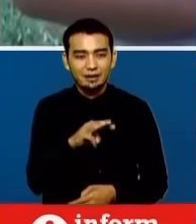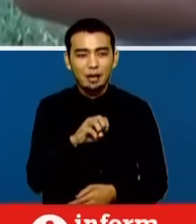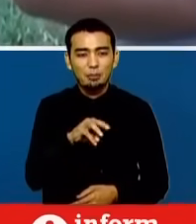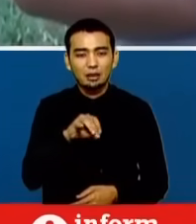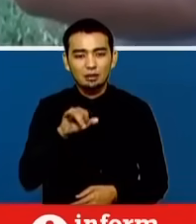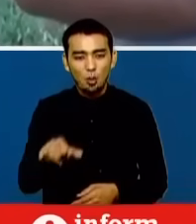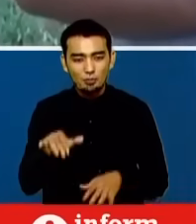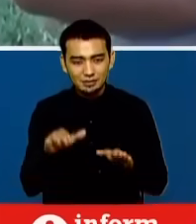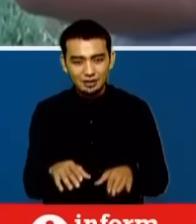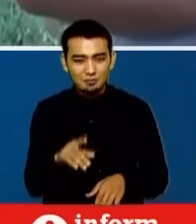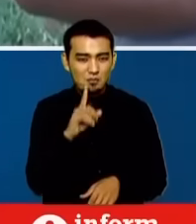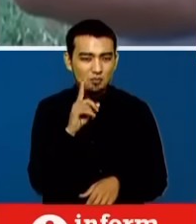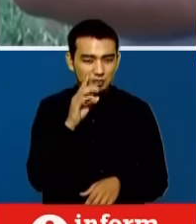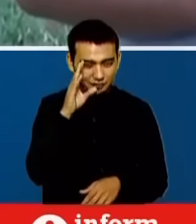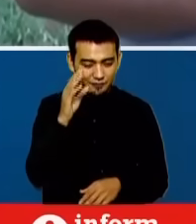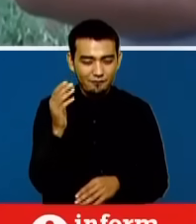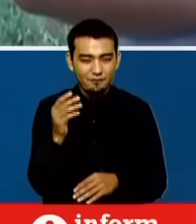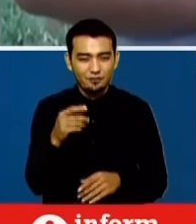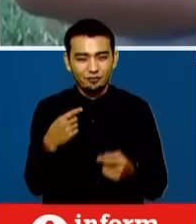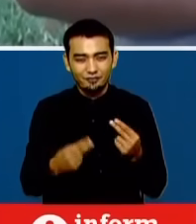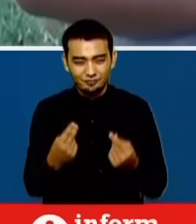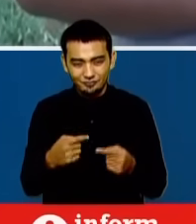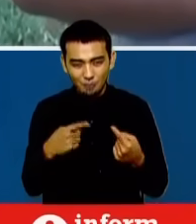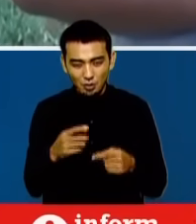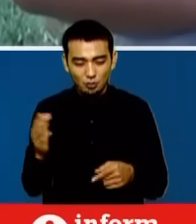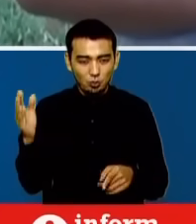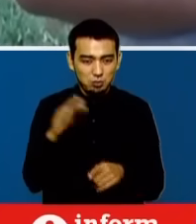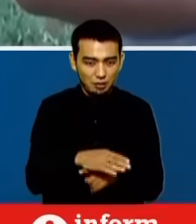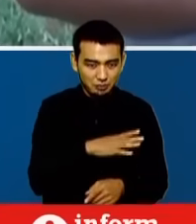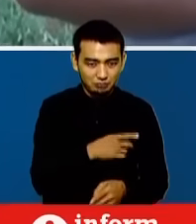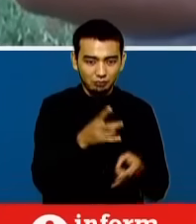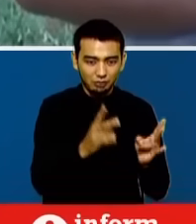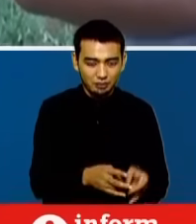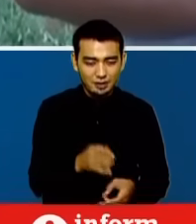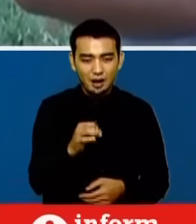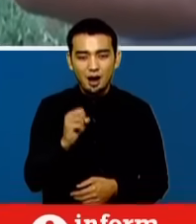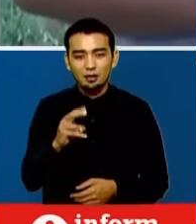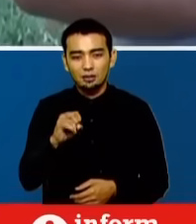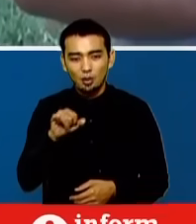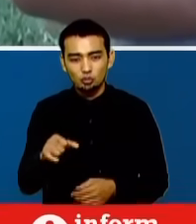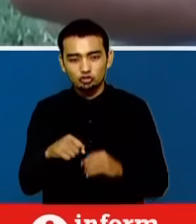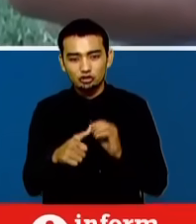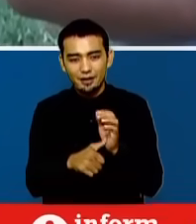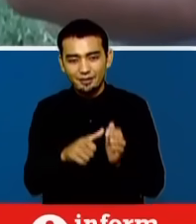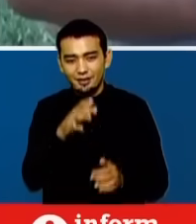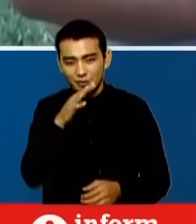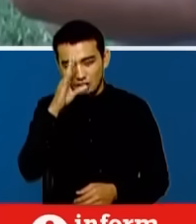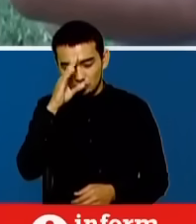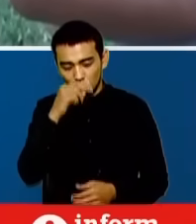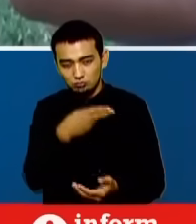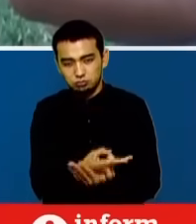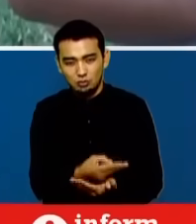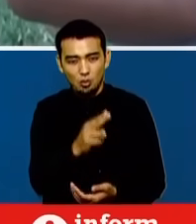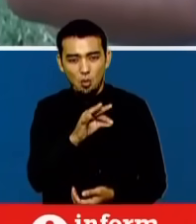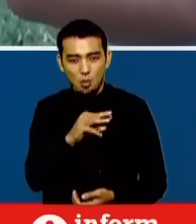жастағы жасөспірімнің басына футбол қақпасы құлап жарақат алған. Ал Ақтауда 16 жастағы бозбала комаға түскен. Мәжіліс